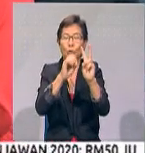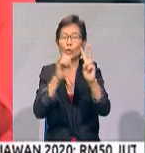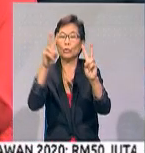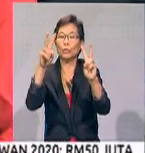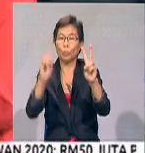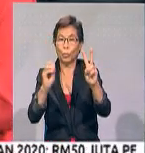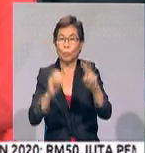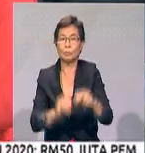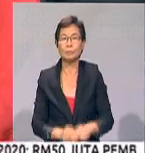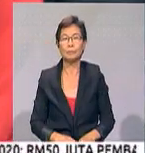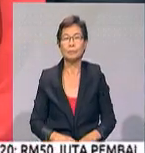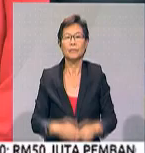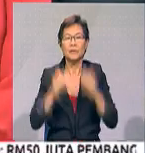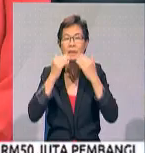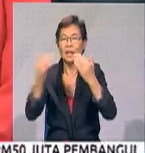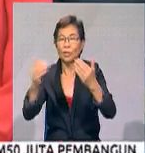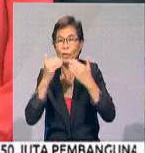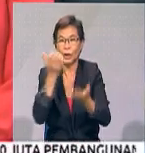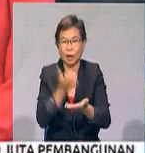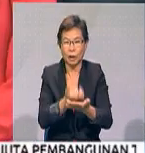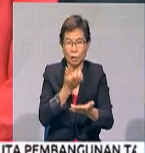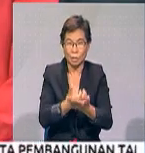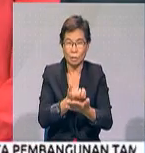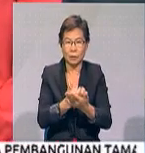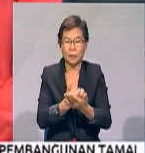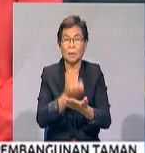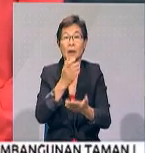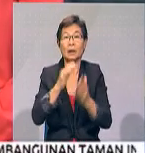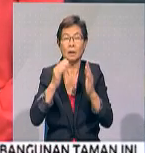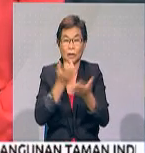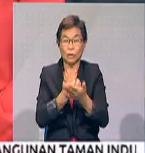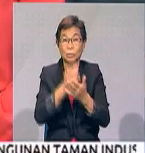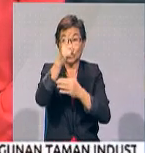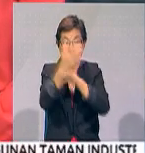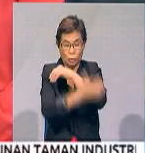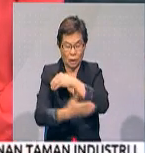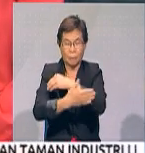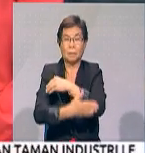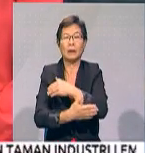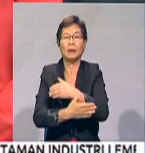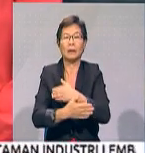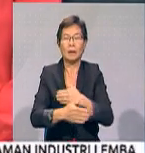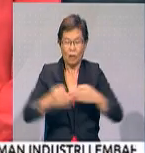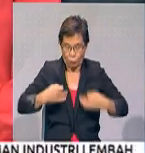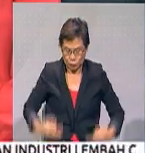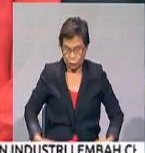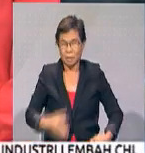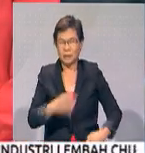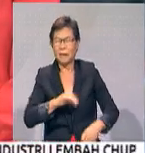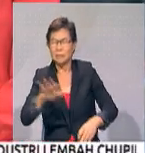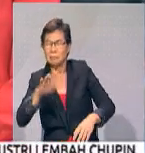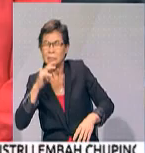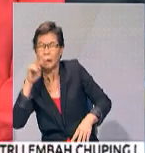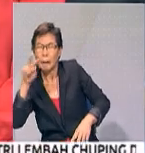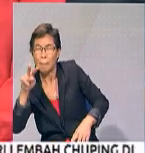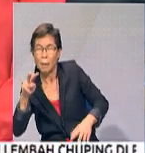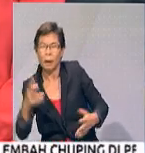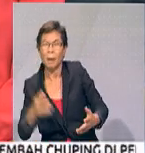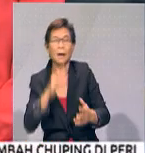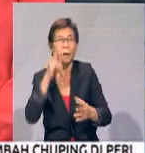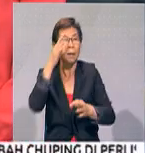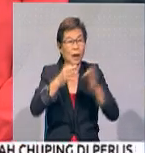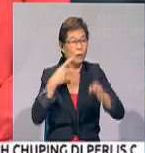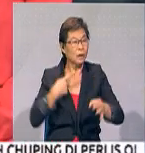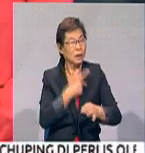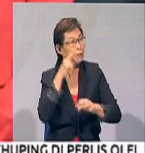Ekonomi, terima kasih. Ekonomi sesebuah negara, konektiviti ini penting. Jadi virtual dengan fizikal. Kalau kita lihat dalam